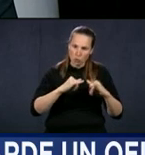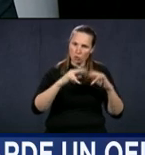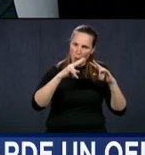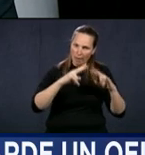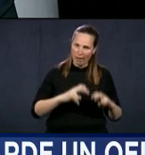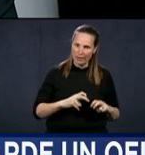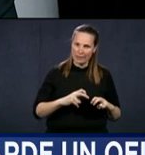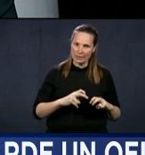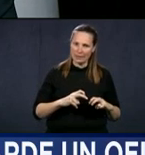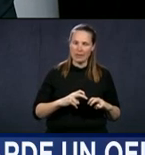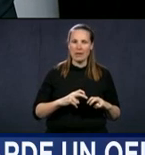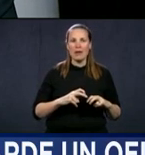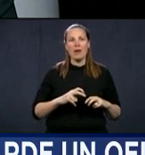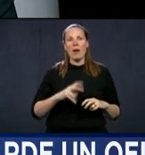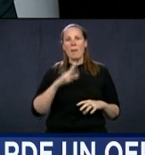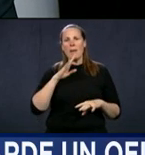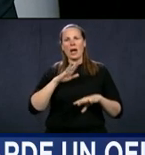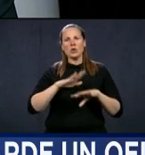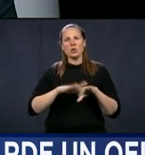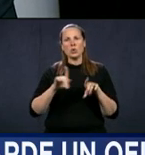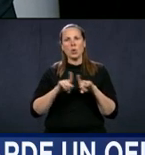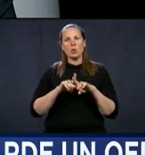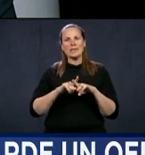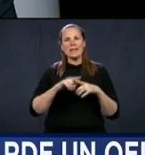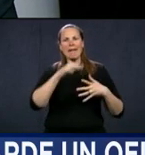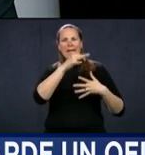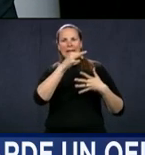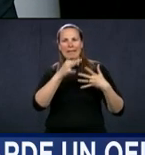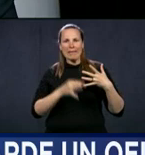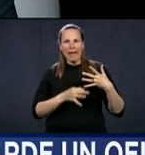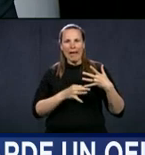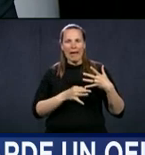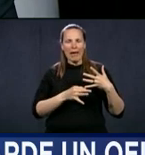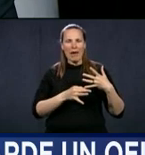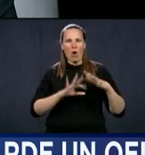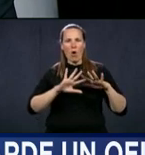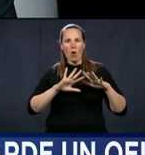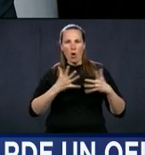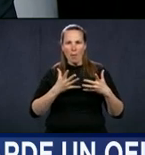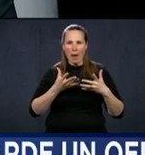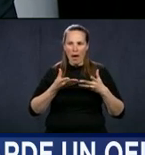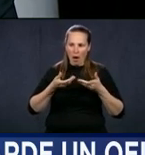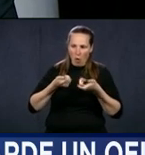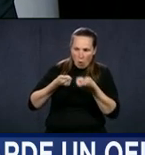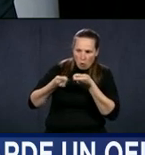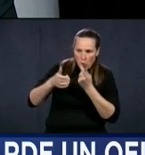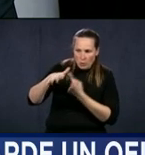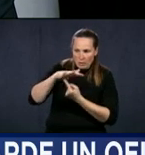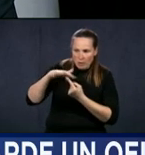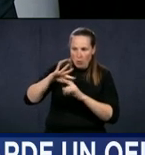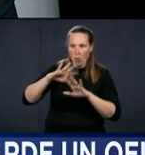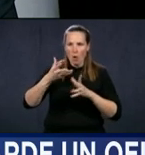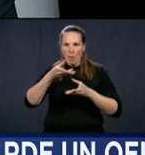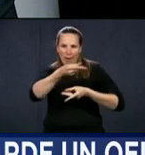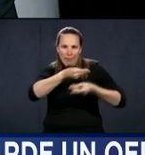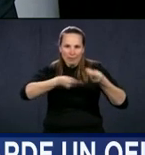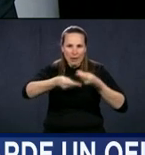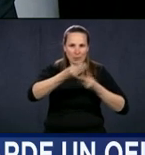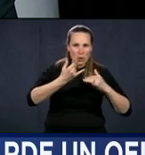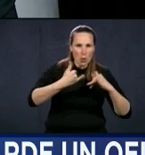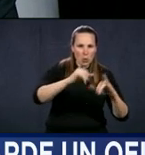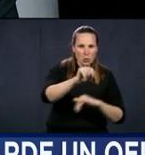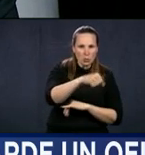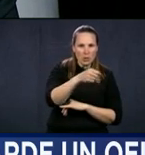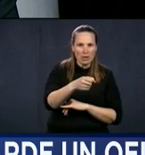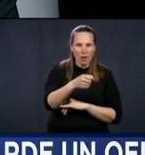fin de compte, les critères en lien avec quel est le niveau de transmission et de contrôle. On regarde aussi, on fait une distinction entre ce qui